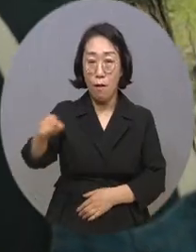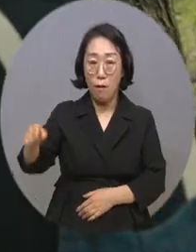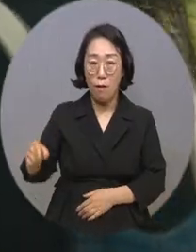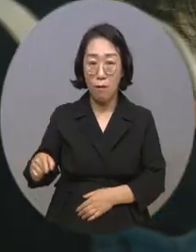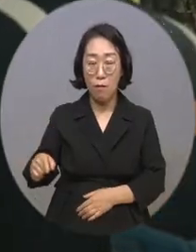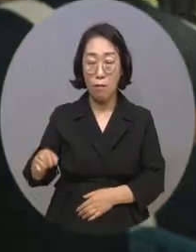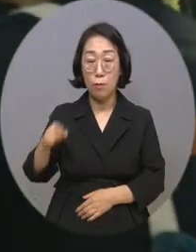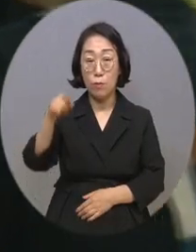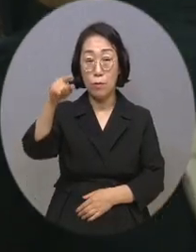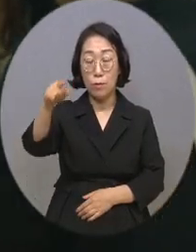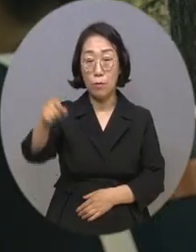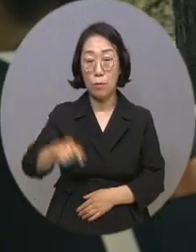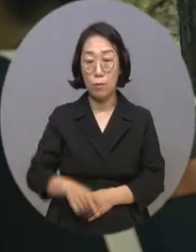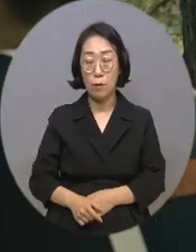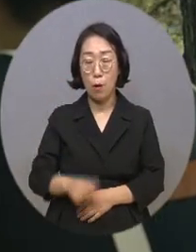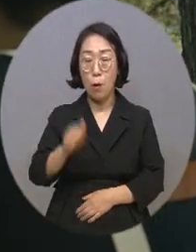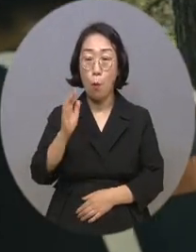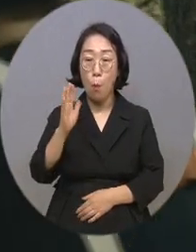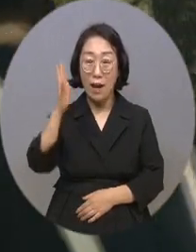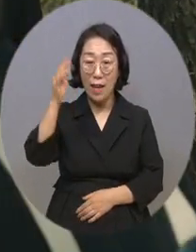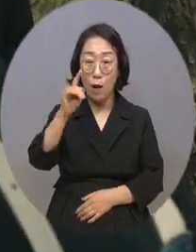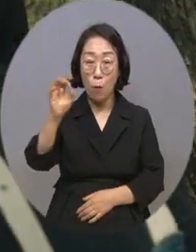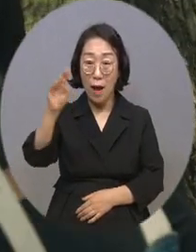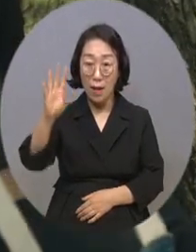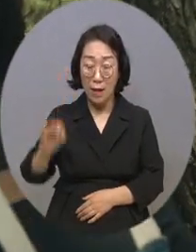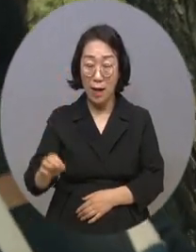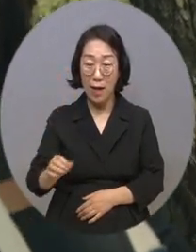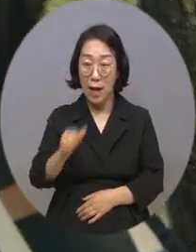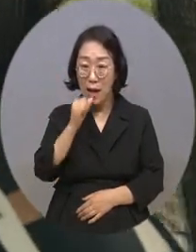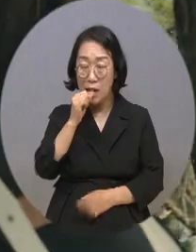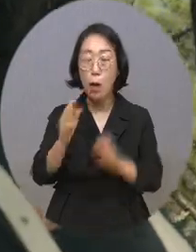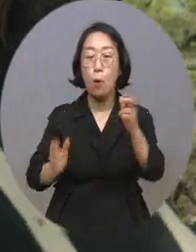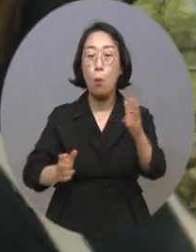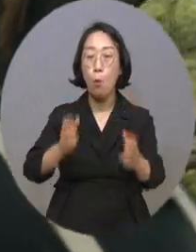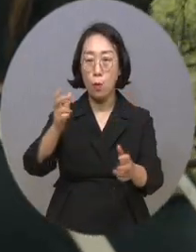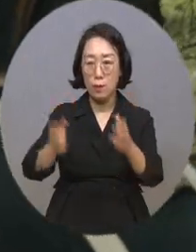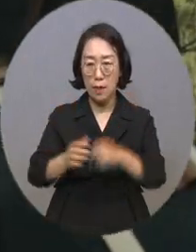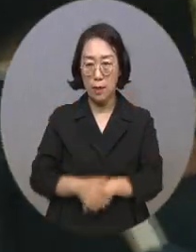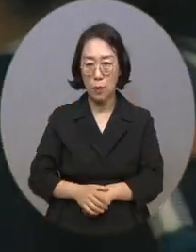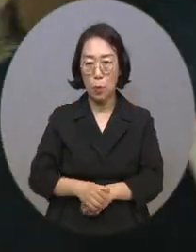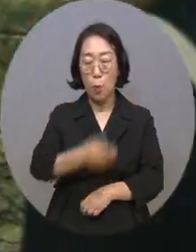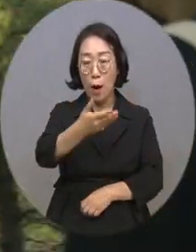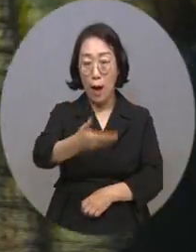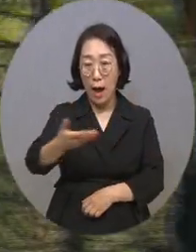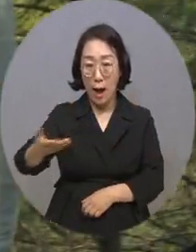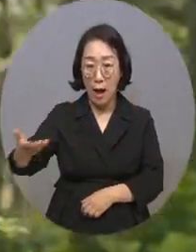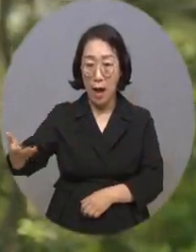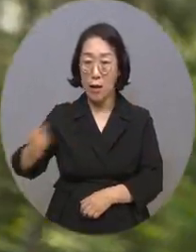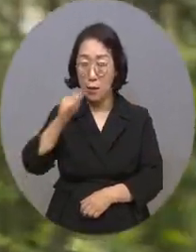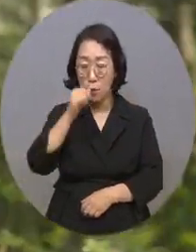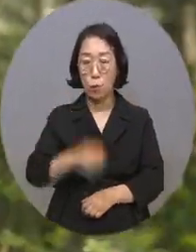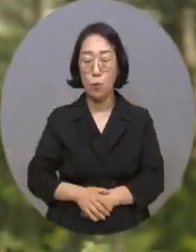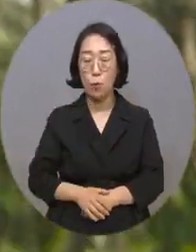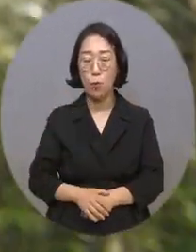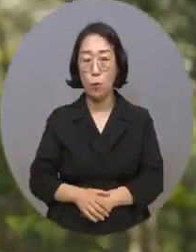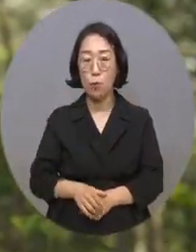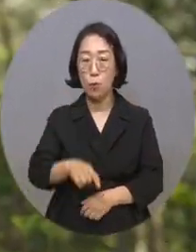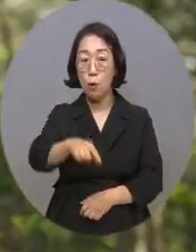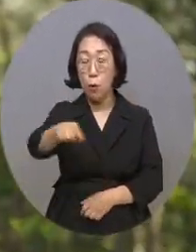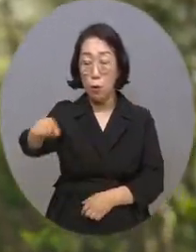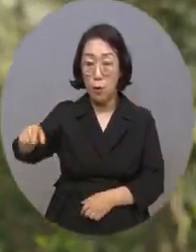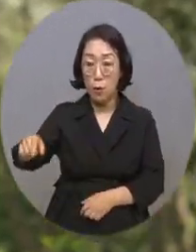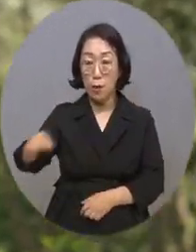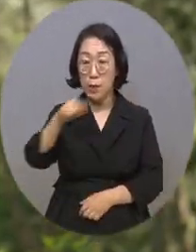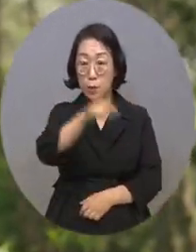좀 뒤에 보면 저기가 광양 제철소 그리고 저기 하동과 광양 사이로 이게 섬진강이 흐르는데 거기 물이 내려오기 때문에 이쪽